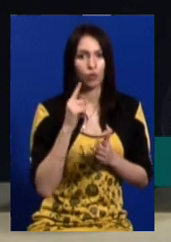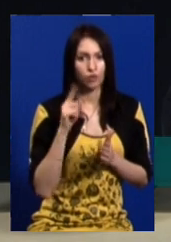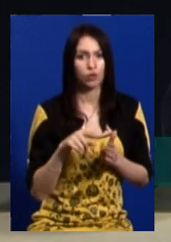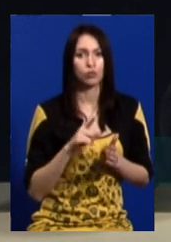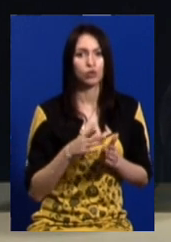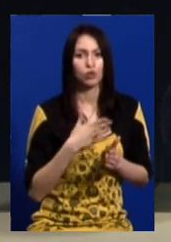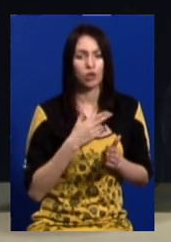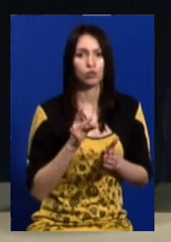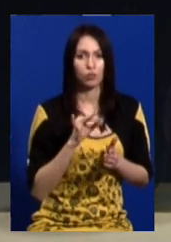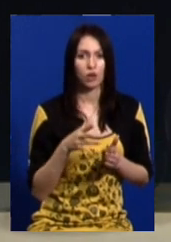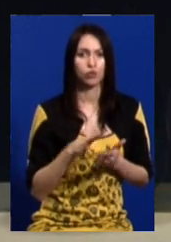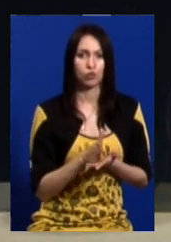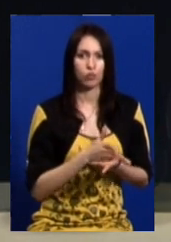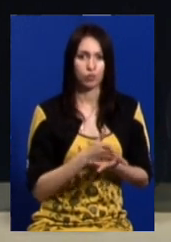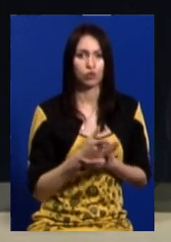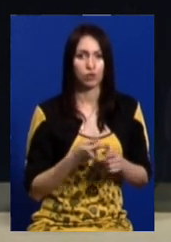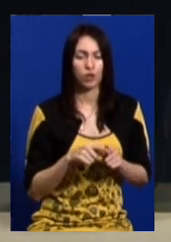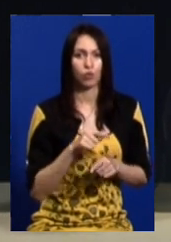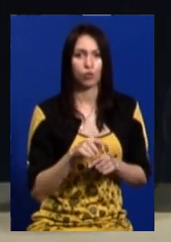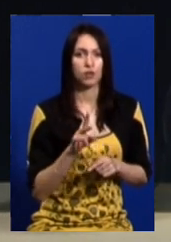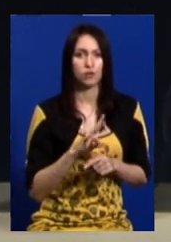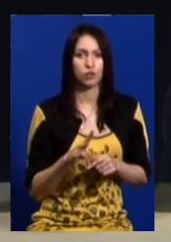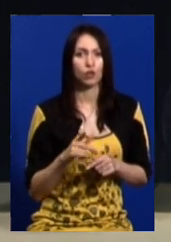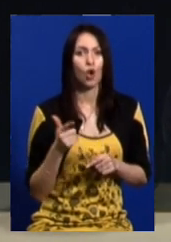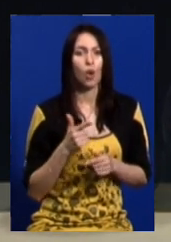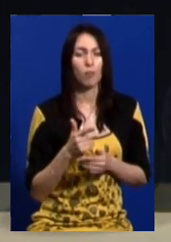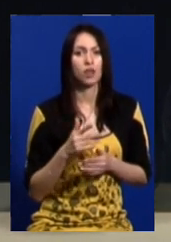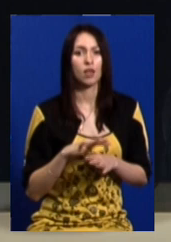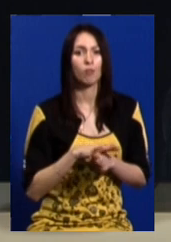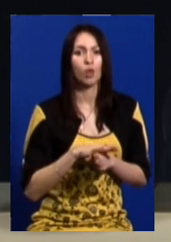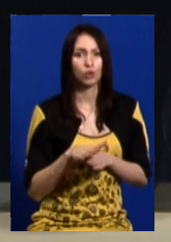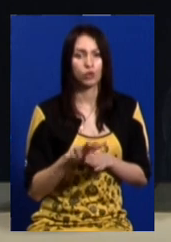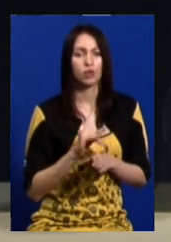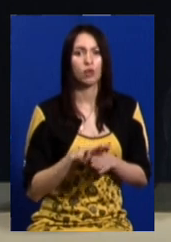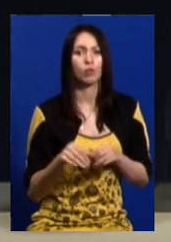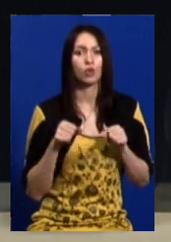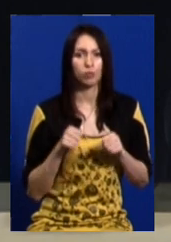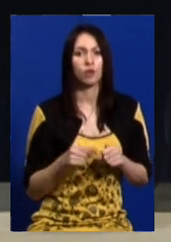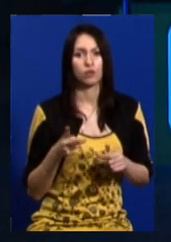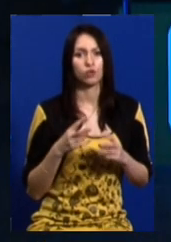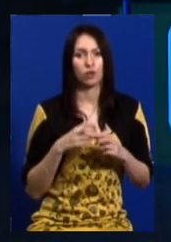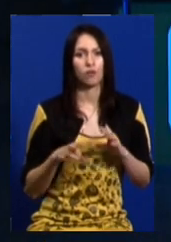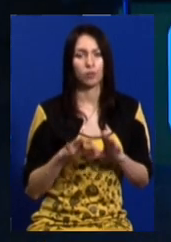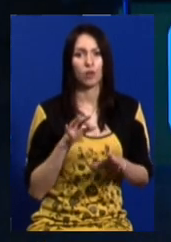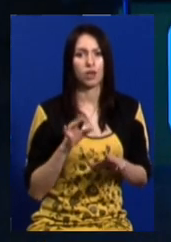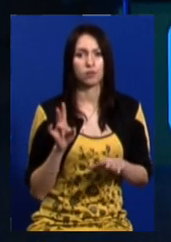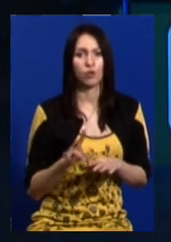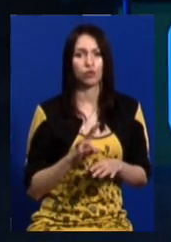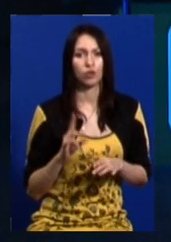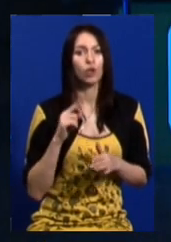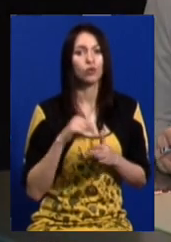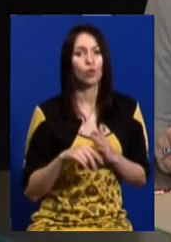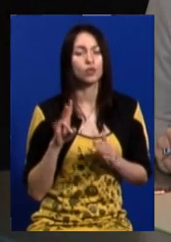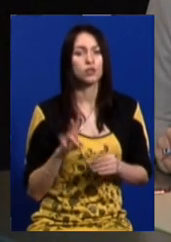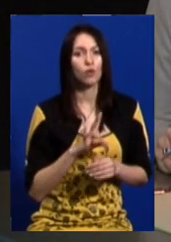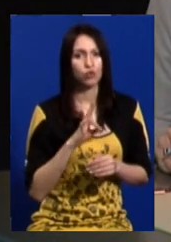нашу парафію вже обслуговує і такий-то священник. Громада повноцінно і повноправно має собі обирати священника. Тобто